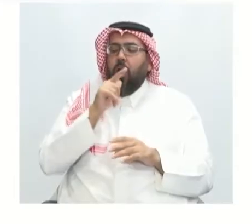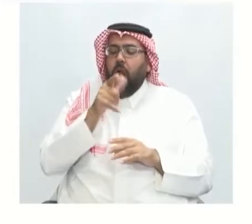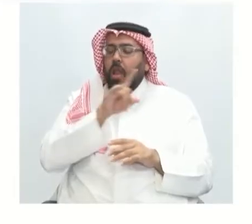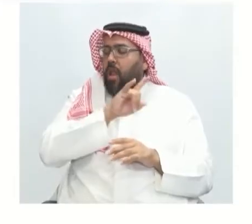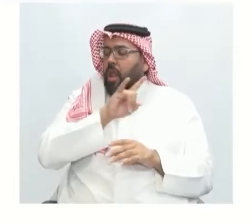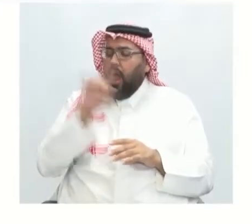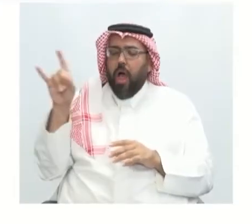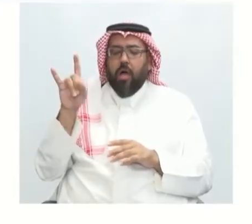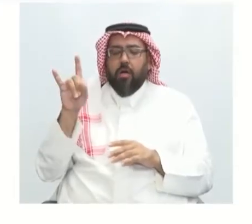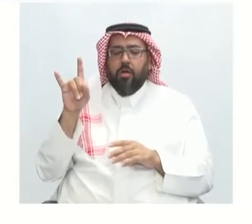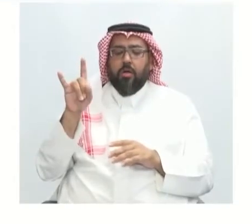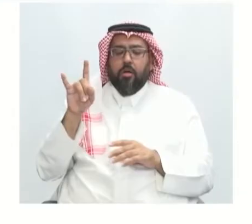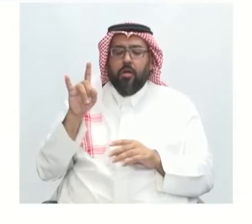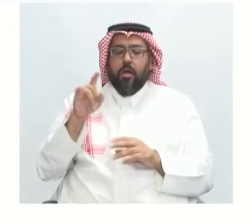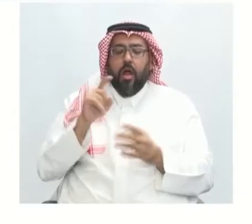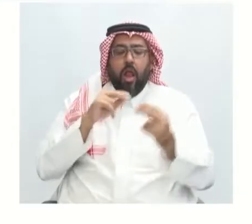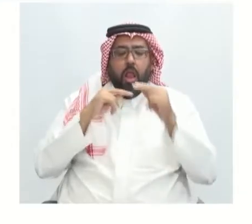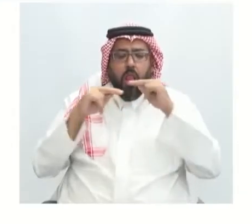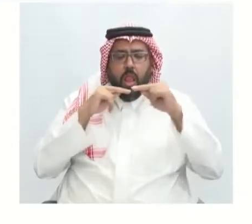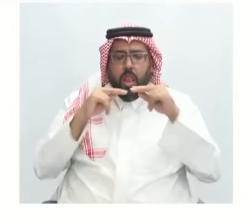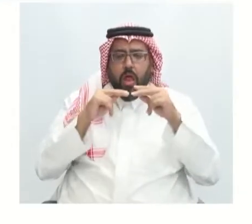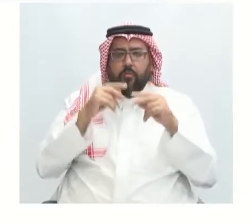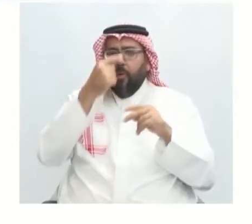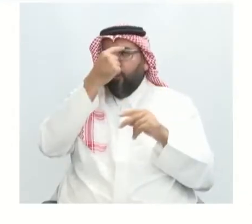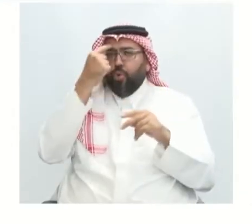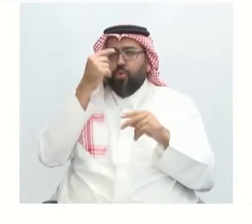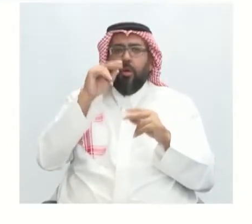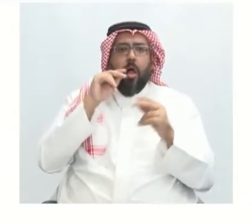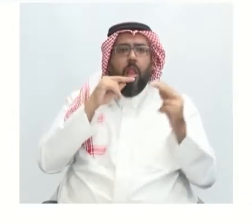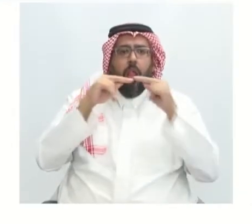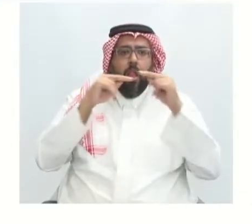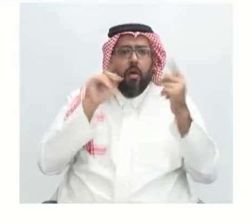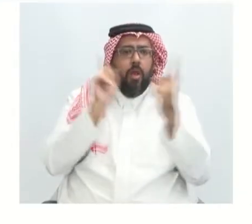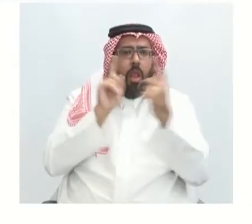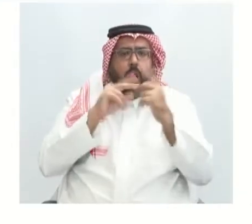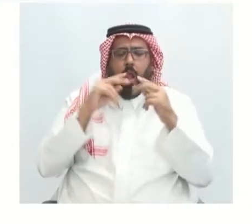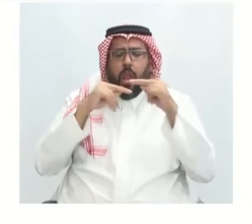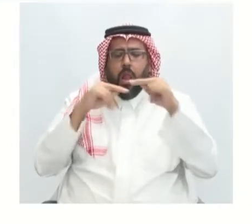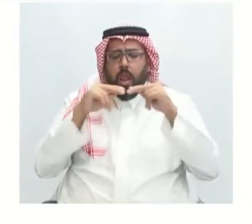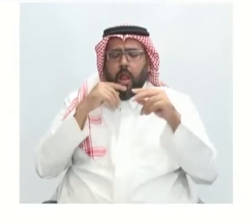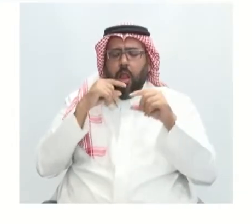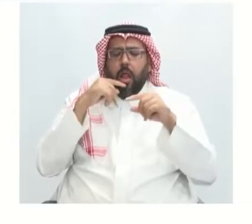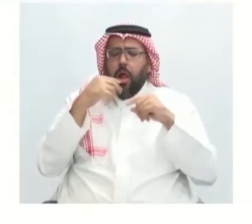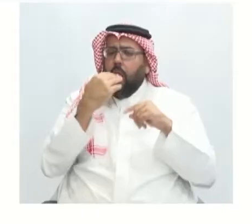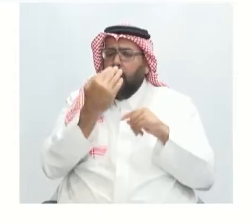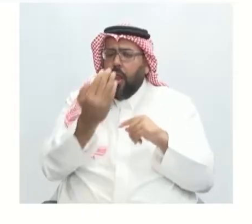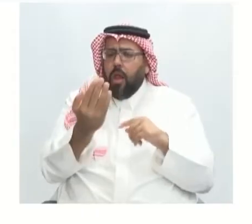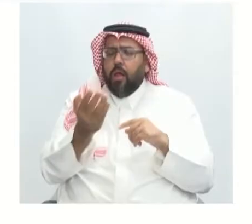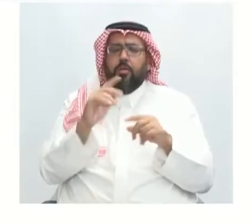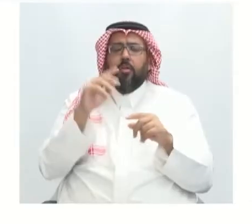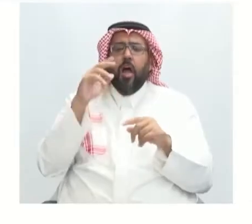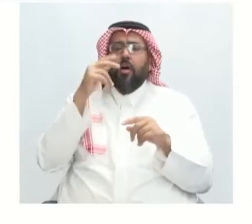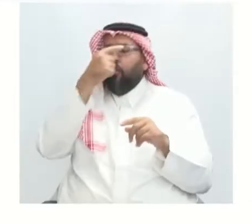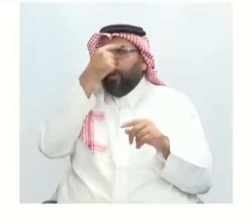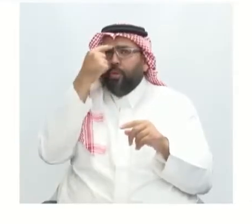وقد ذكرنا الدليل على هذا وايضا مما ذكرناه في الدرس السابق قلنا بانه لا يصح الاحتجاج